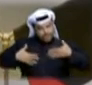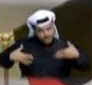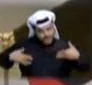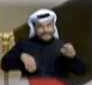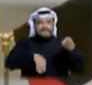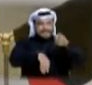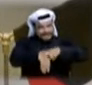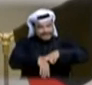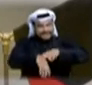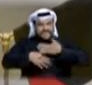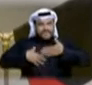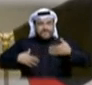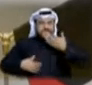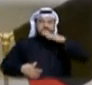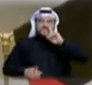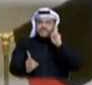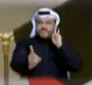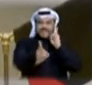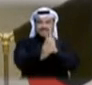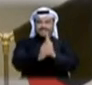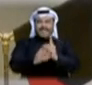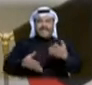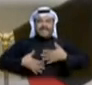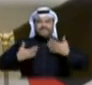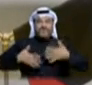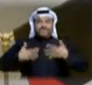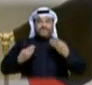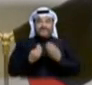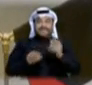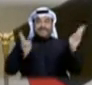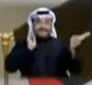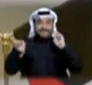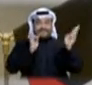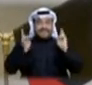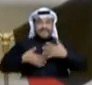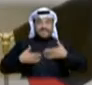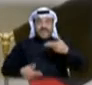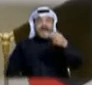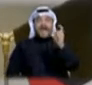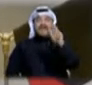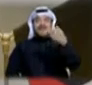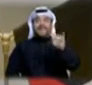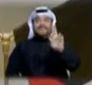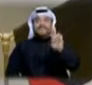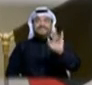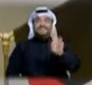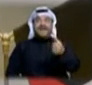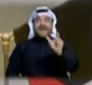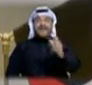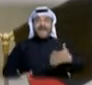ويسعدنا أن تحتفل قرغيزستان معنا في احتفالاتنا